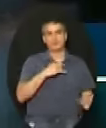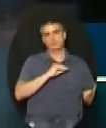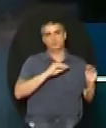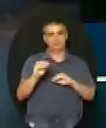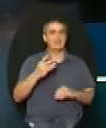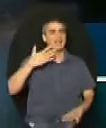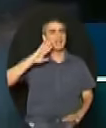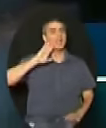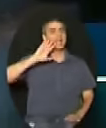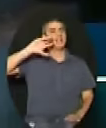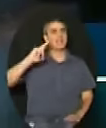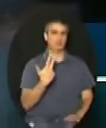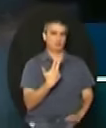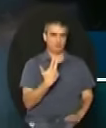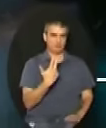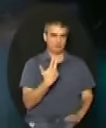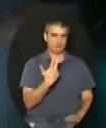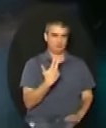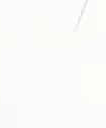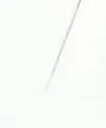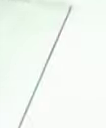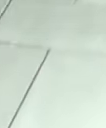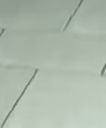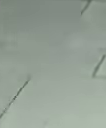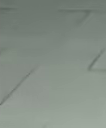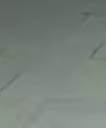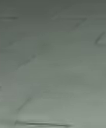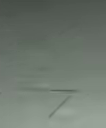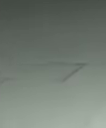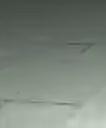להם. וזה מביא אותנו לקריאה השנייה.